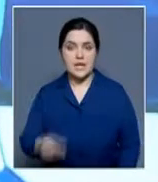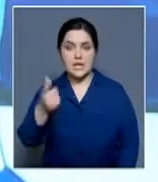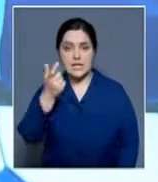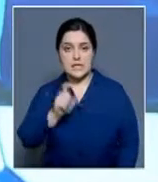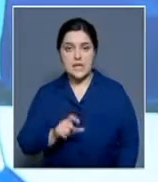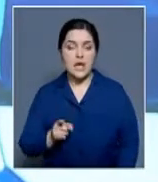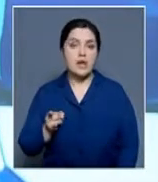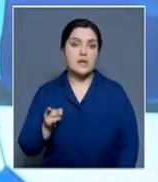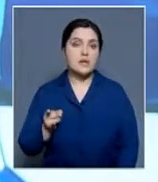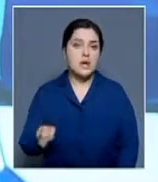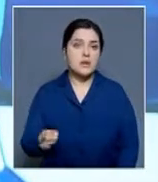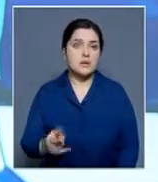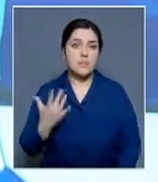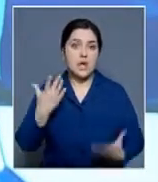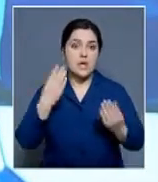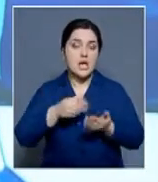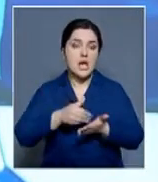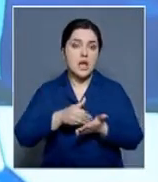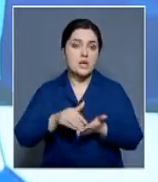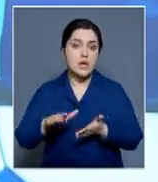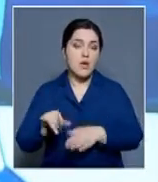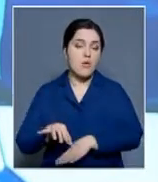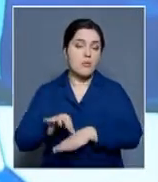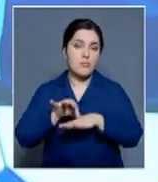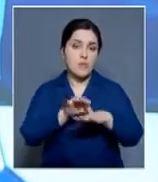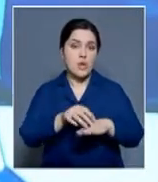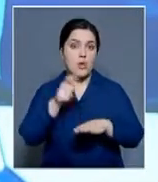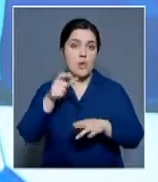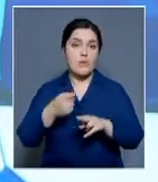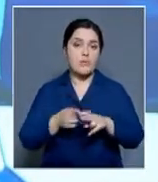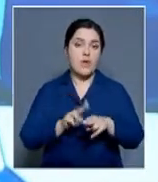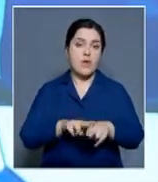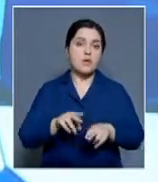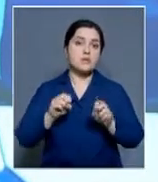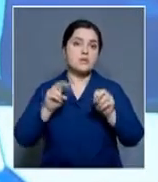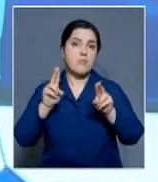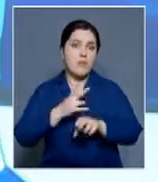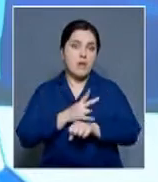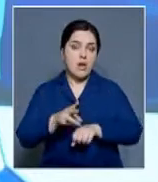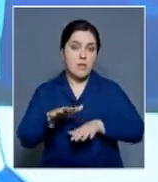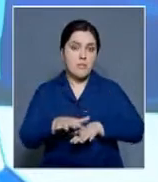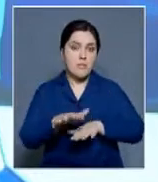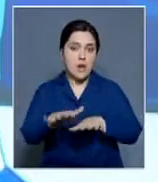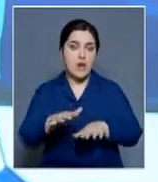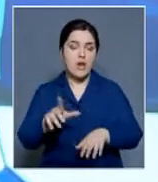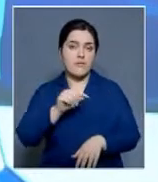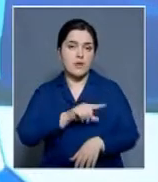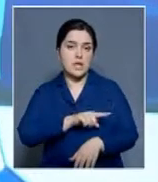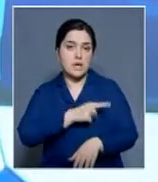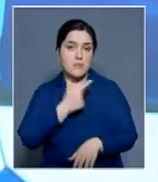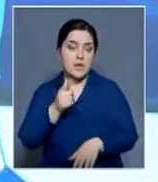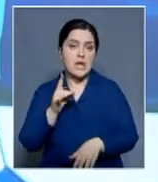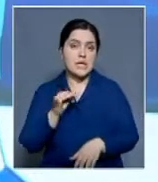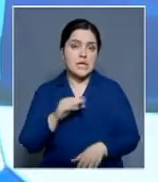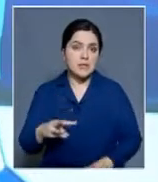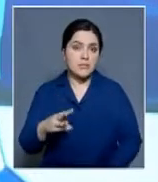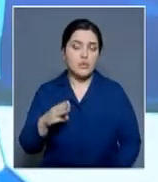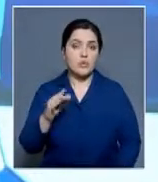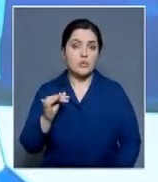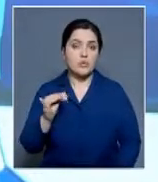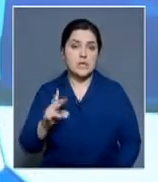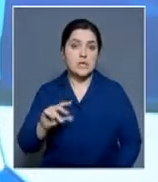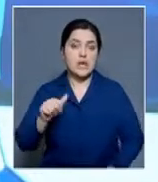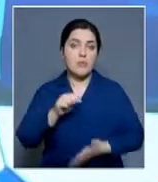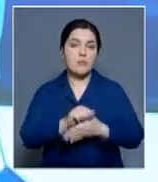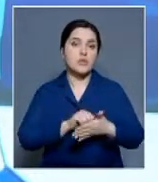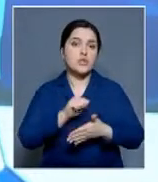Итальянские таксисты 5-й день отказываются возить пассажиров, провоцируя пробки на дорогах и гнев населения в Риме, Милане и Турине. Главная причина